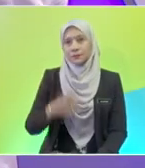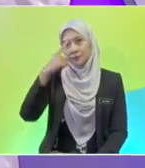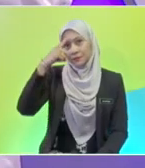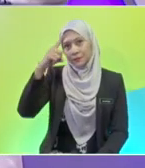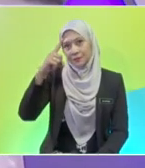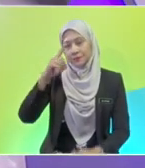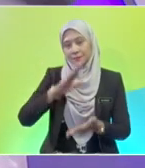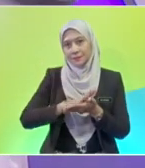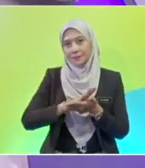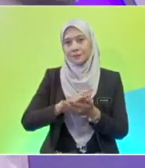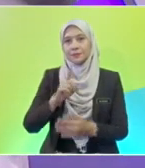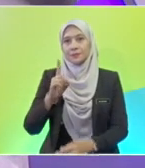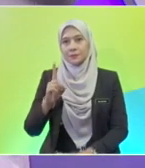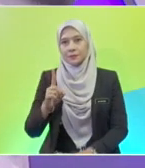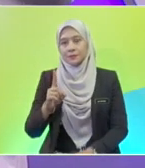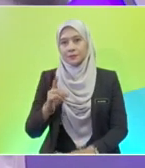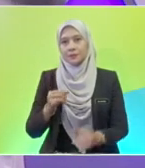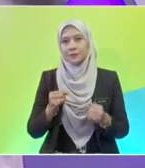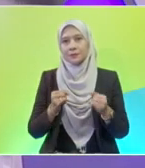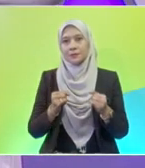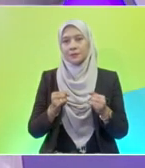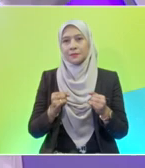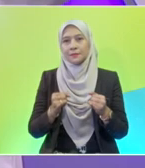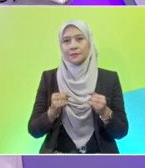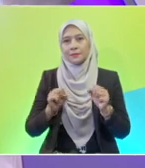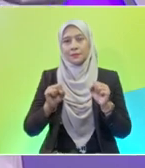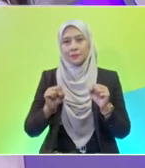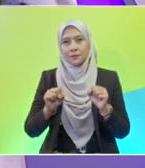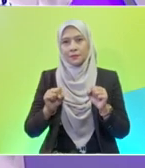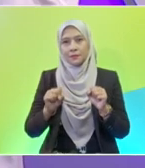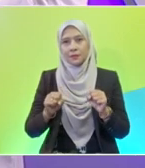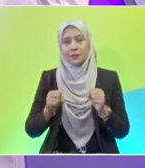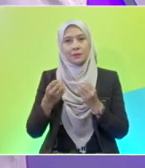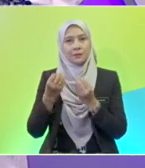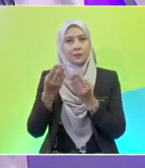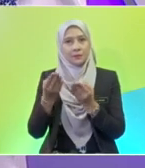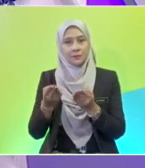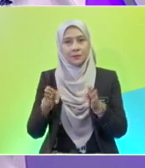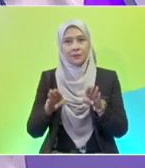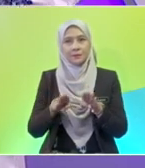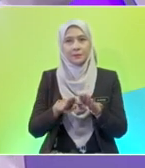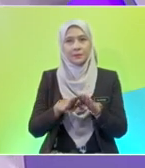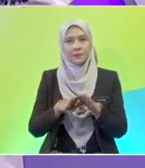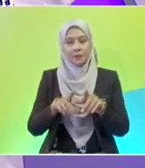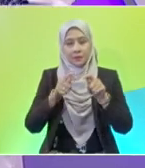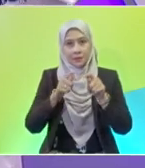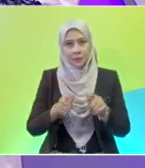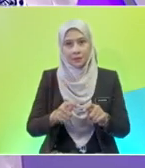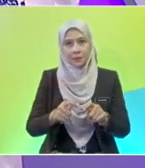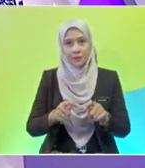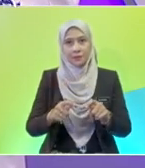1 gizi ke kita dia merupakan boleh dikatakan penentu kepada sebabnya